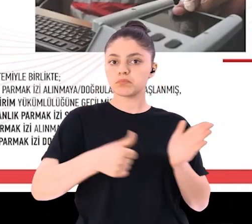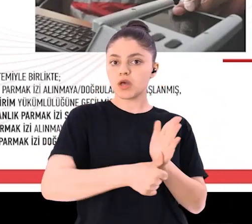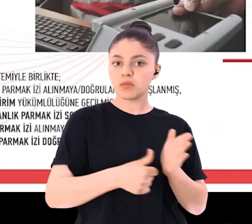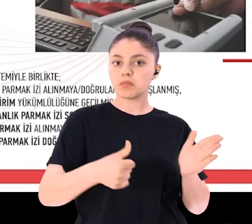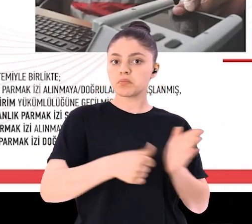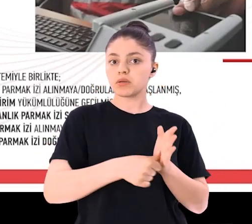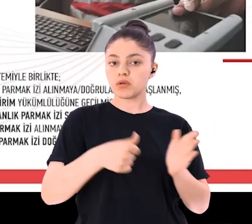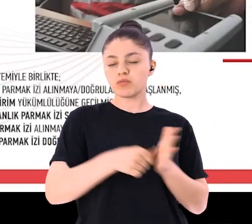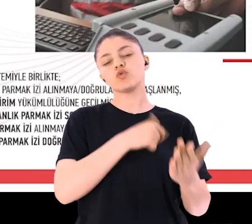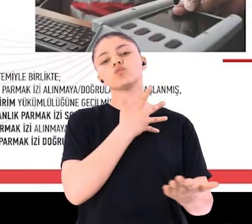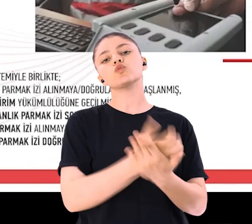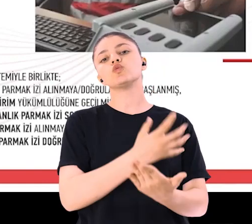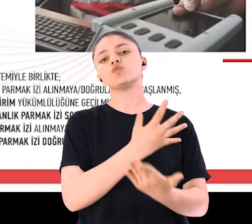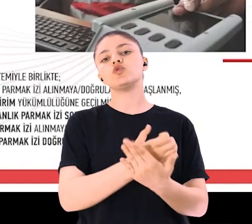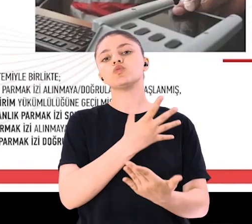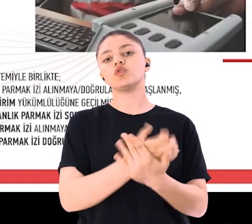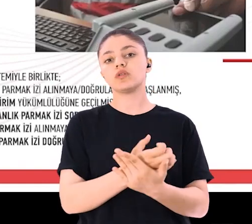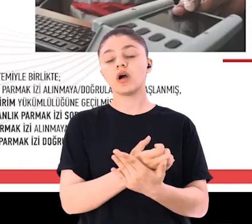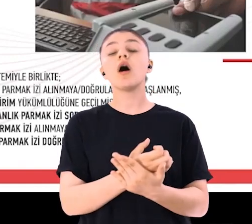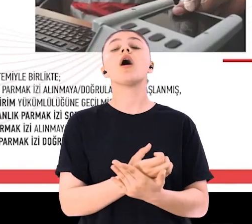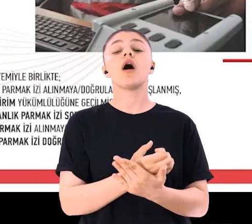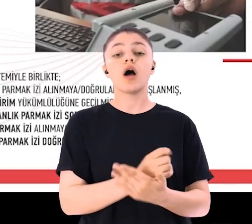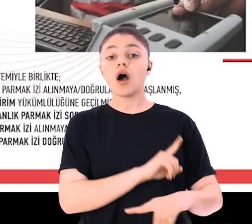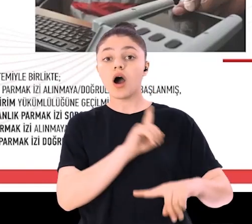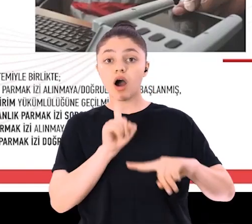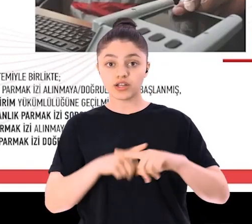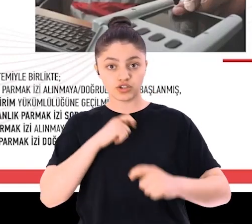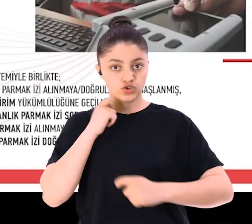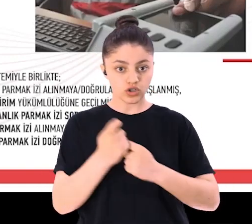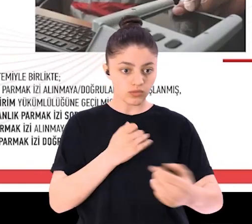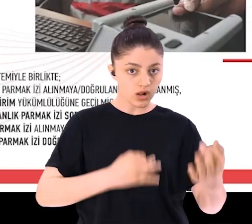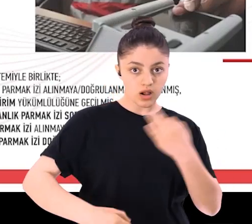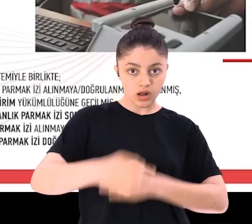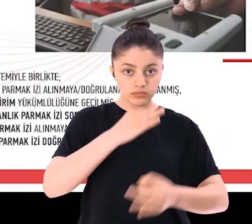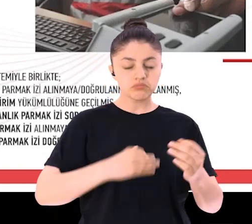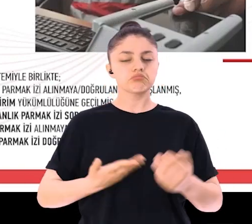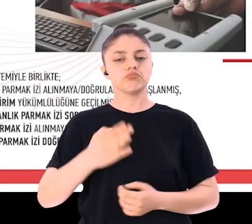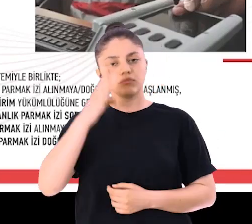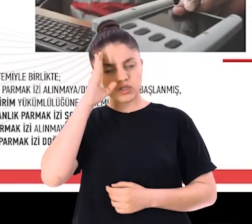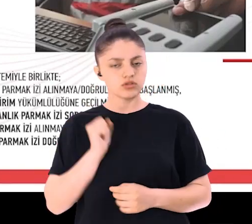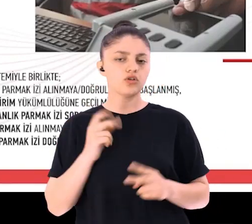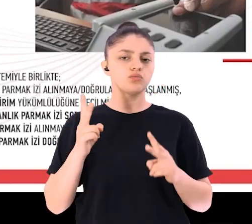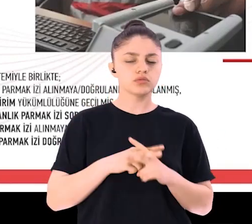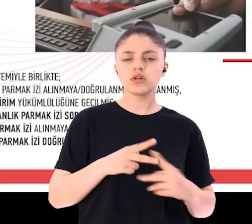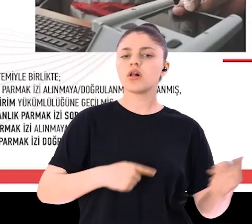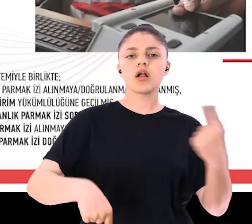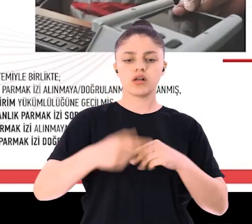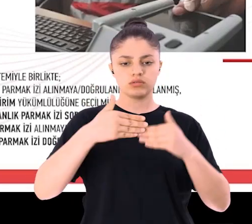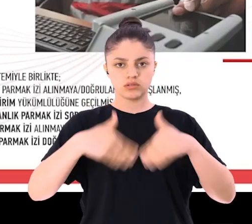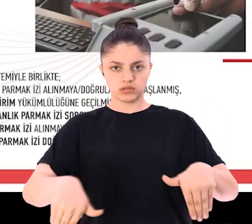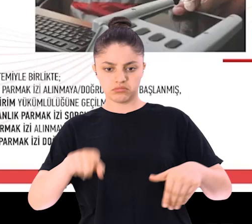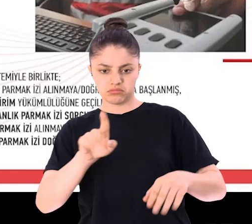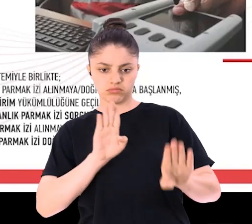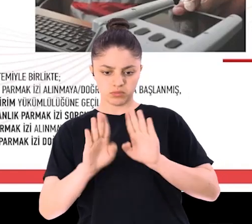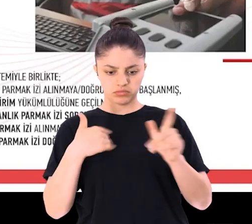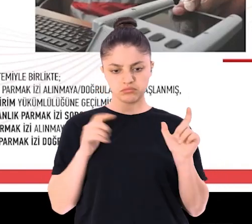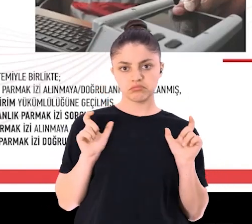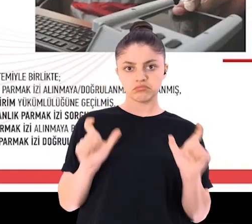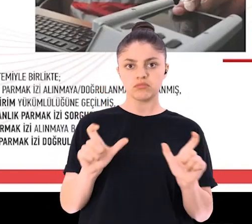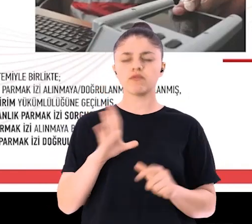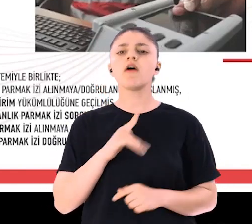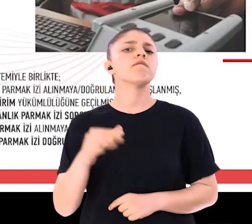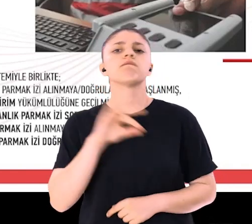tamamı parmak izlerini vize alırken veriyorlar. Onunla beraber entegrasyonu kolluk kuvvetlerimizle, sınır geçiş kapılarımızla beraber